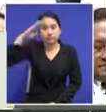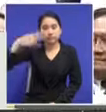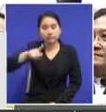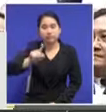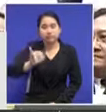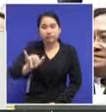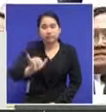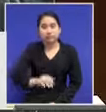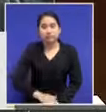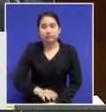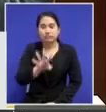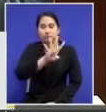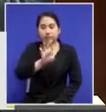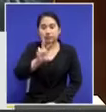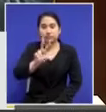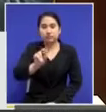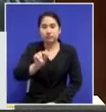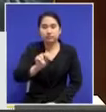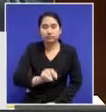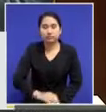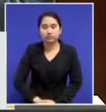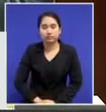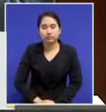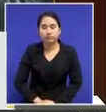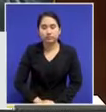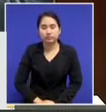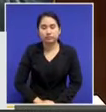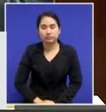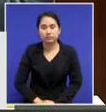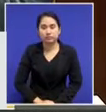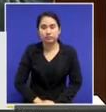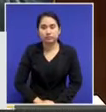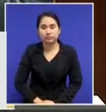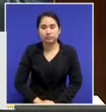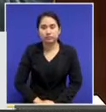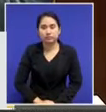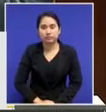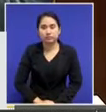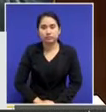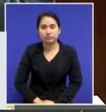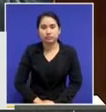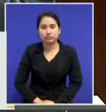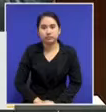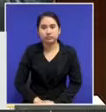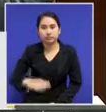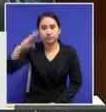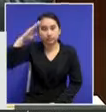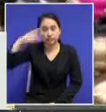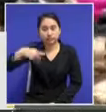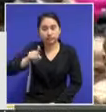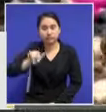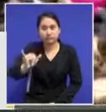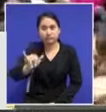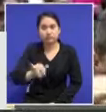ครับ 430นายยงยุทธสุวรรณบุตร พลเอกประยุทธ์จันโอชา